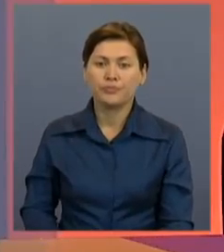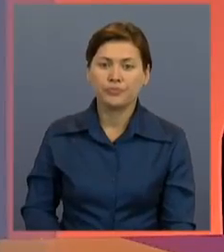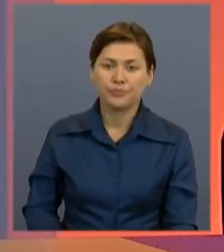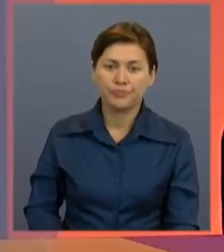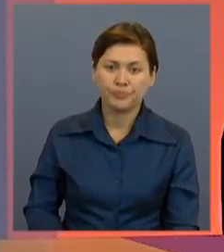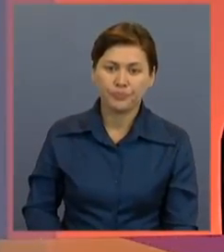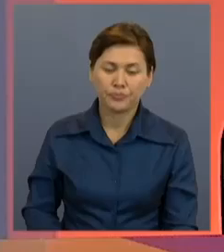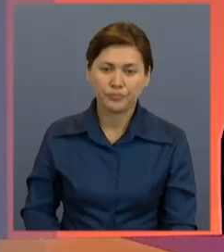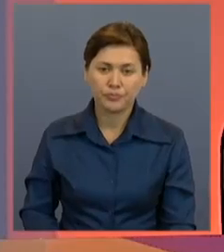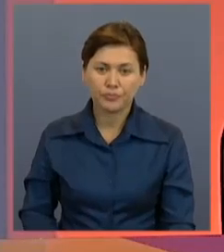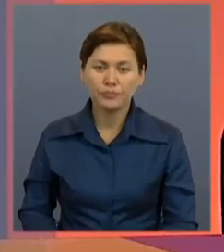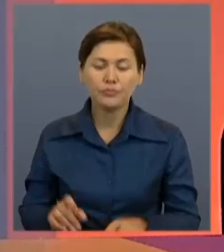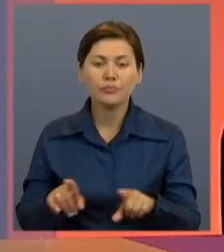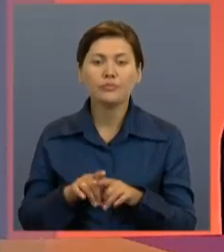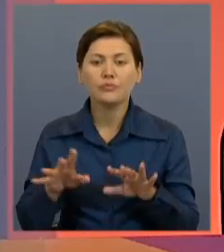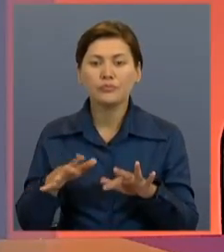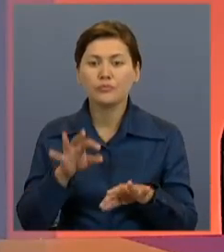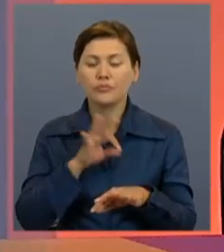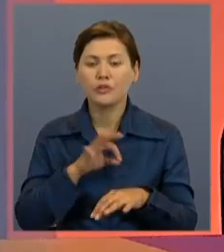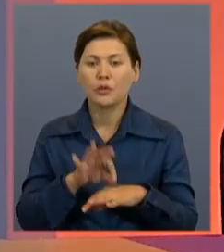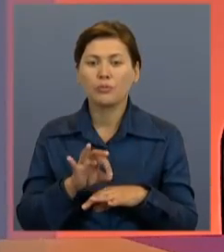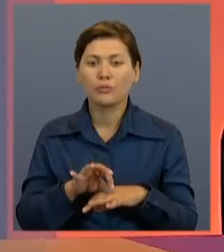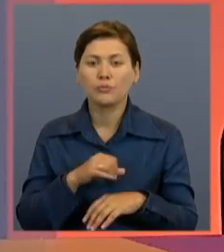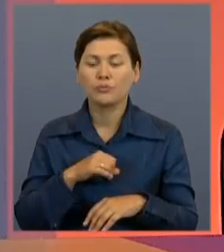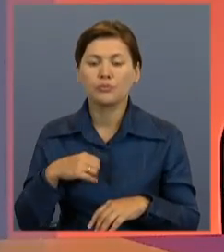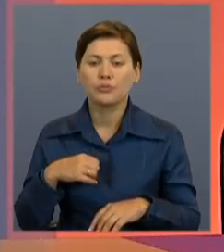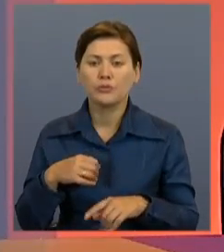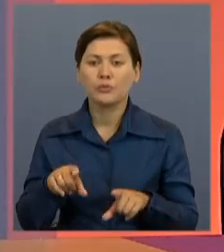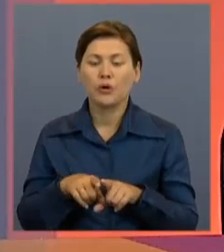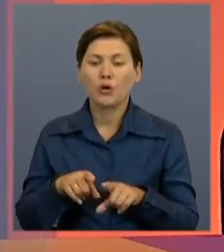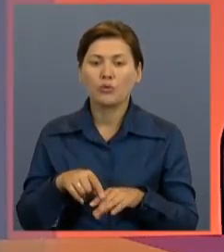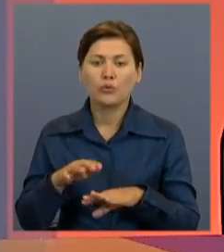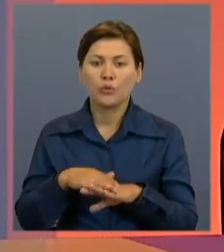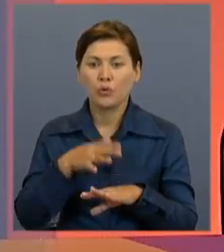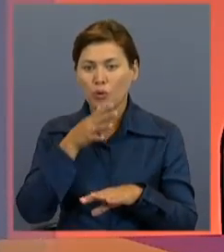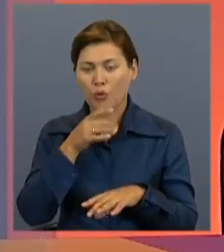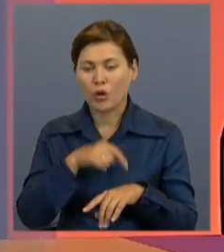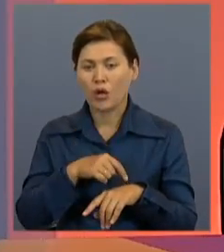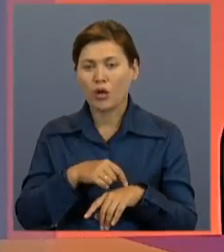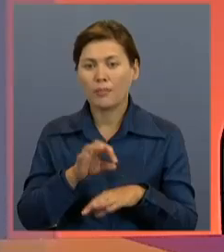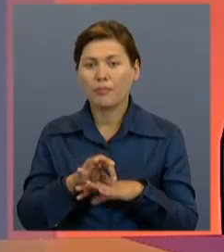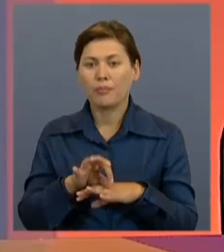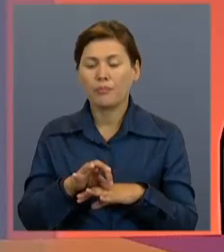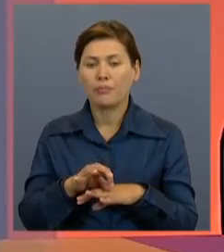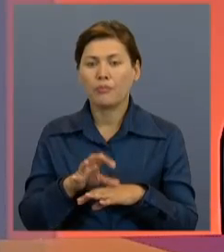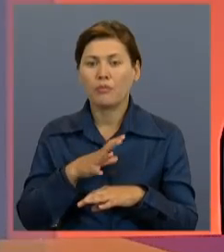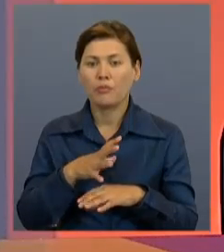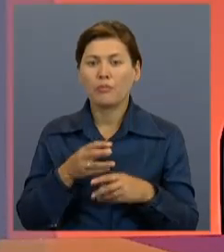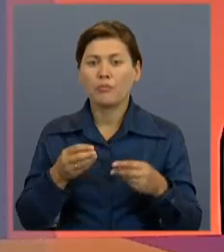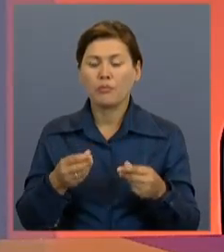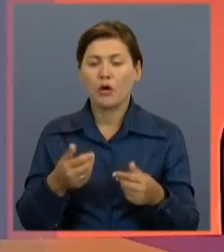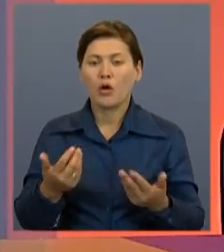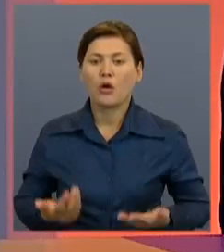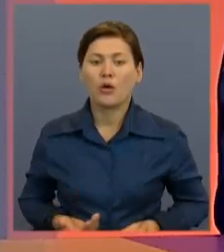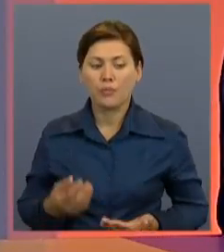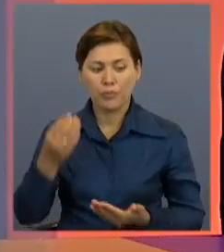шараларды қолдана отырып, аурулар өздерінің, мысалы, ұзақ уақыт ауруының асқынбауының әсерінен оның өмірінің